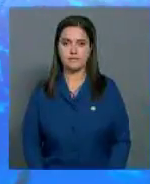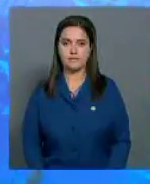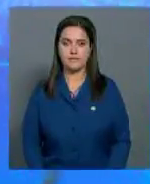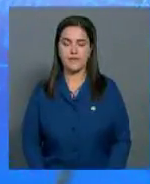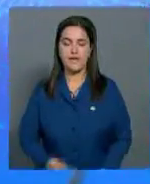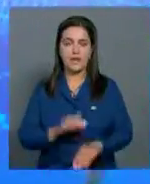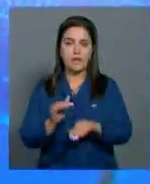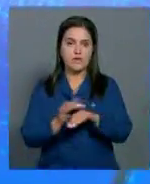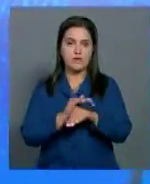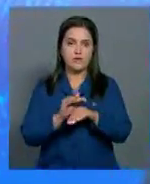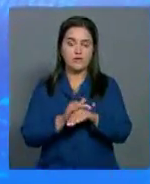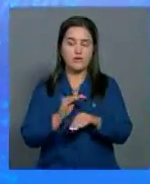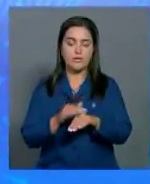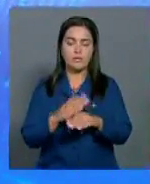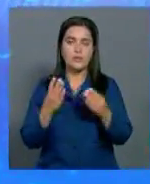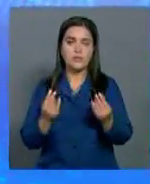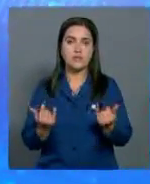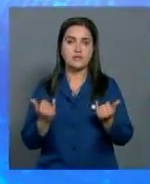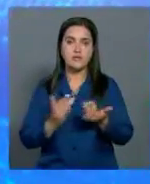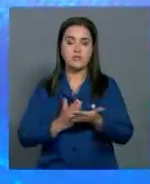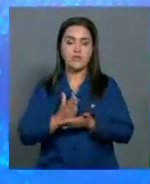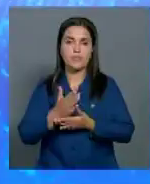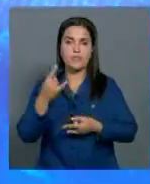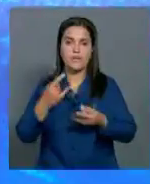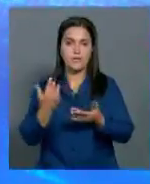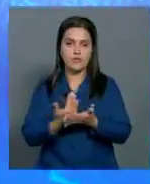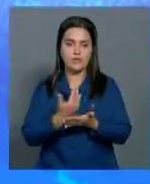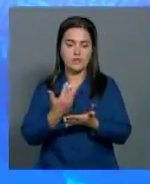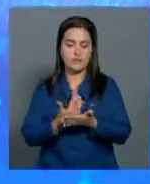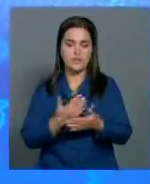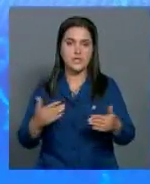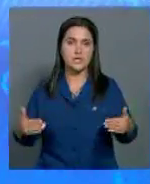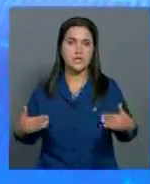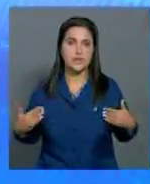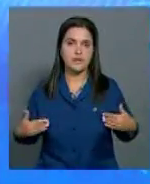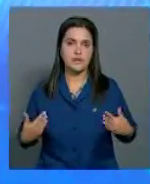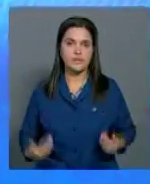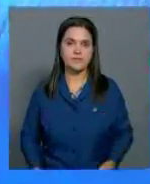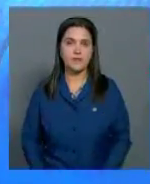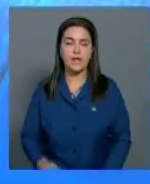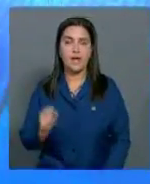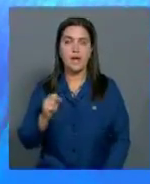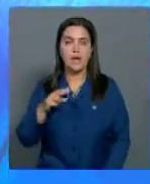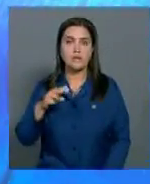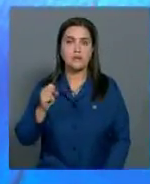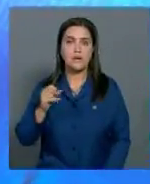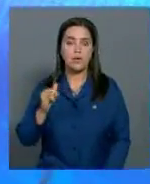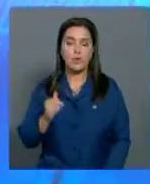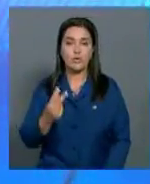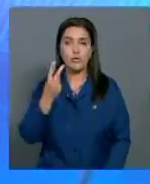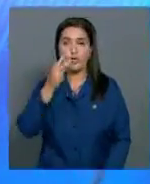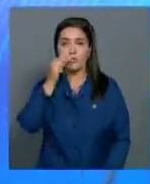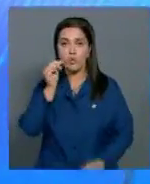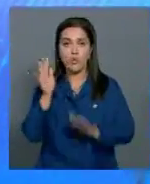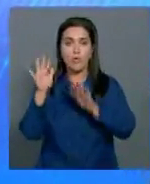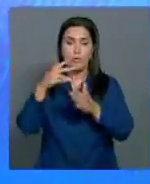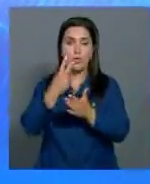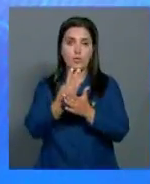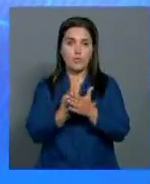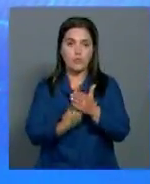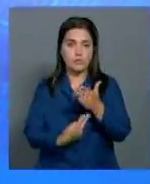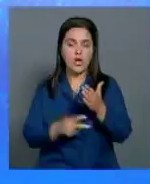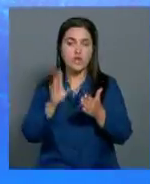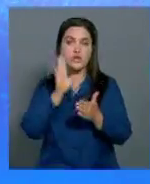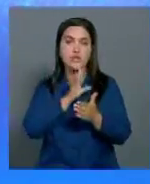Время новостей, с вами Арстан Балтин, а также Виктория Антонишина, здравствуйте. В Актау двое мужчин утонули в море, утопающую женщину спасли